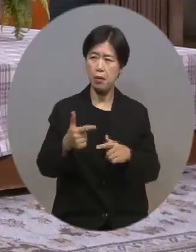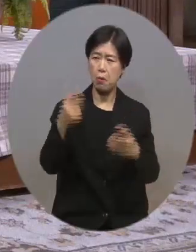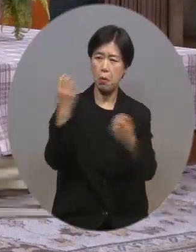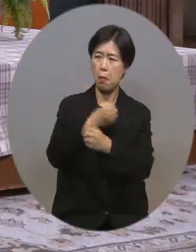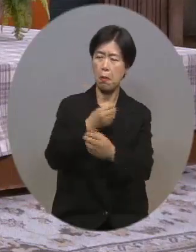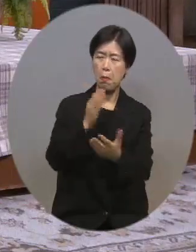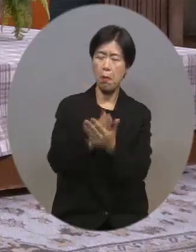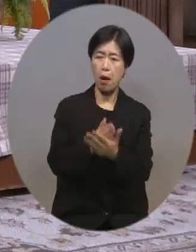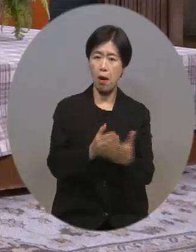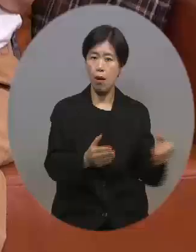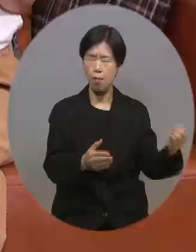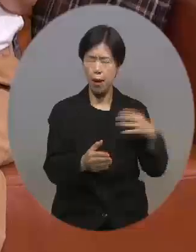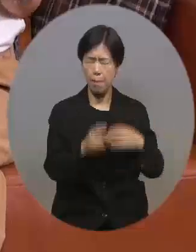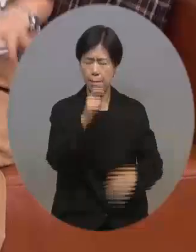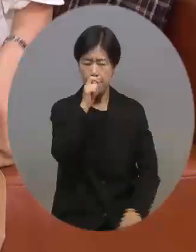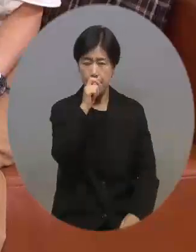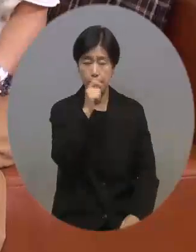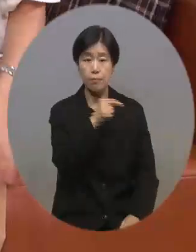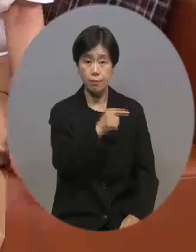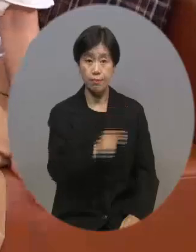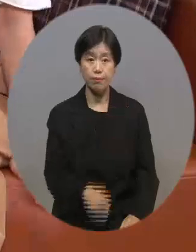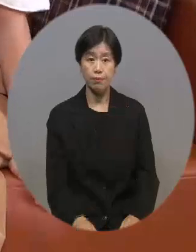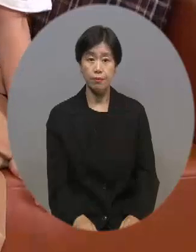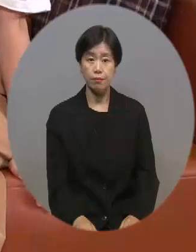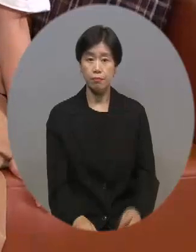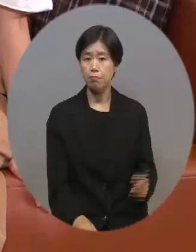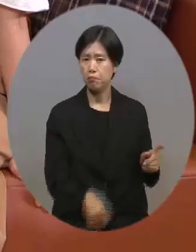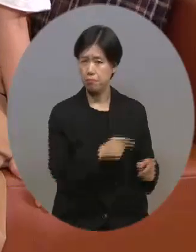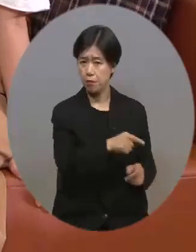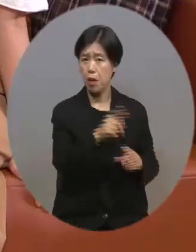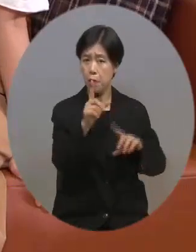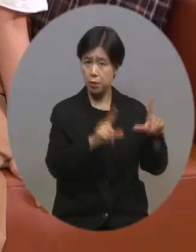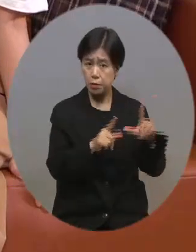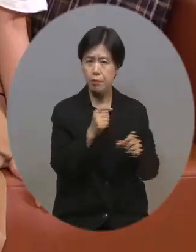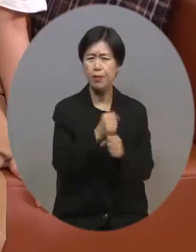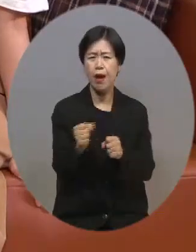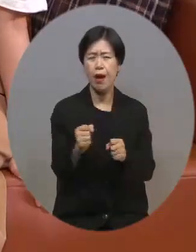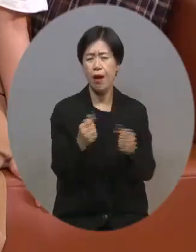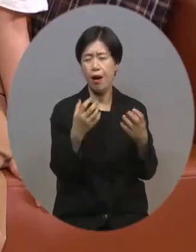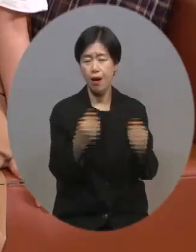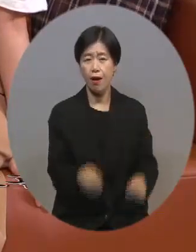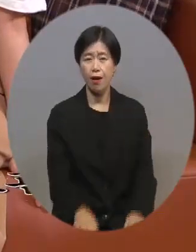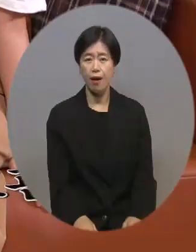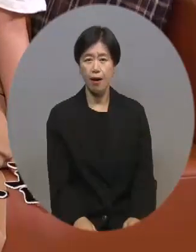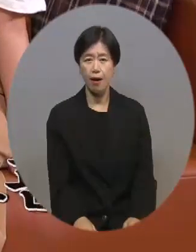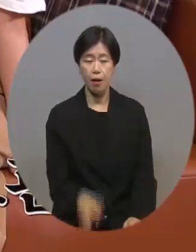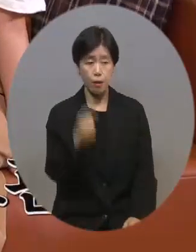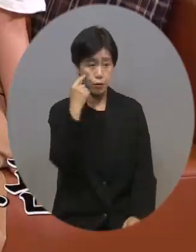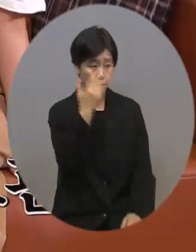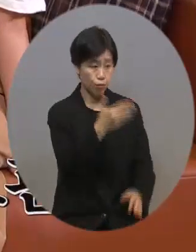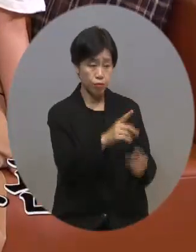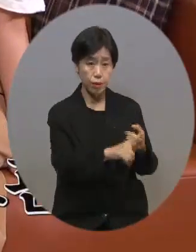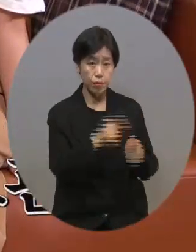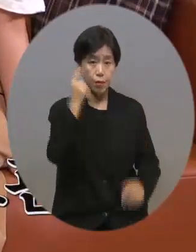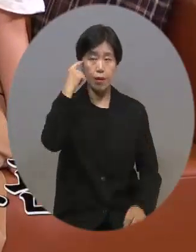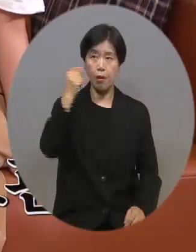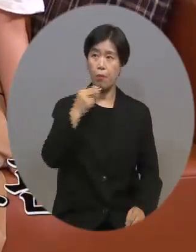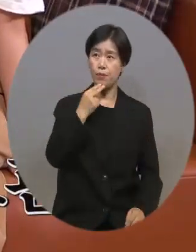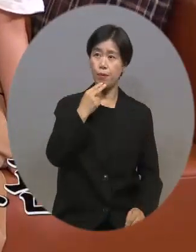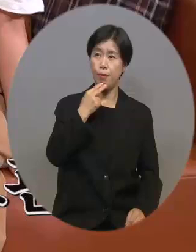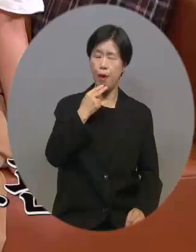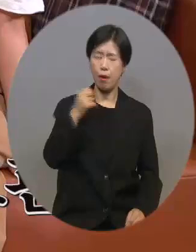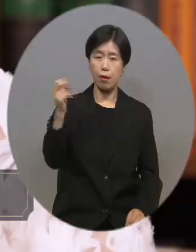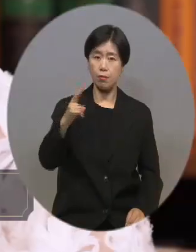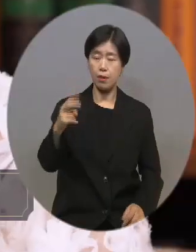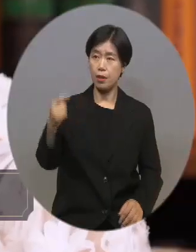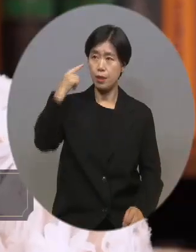그냥 오리발칙을 내미는 건 북한 전법이죠. 좀 당황하시더라고요. 그렇죠. 이런 질문 받을 거라고 생각지도